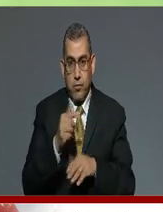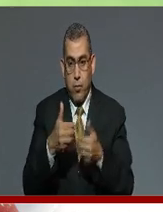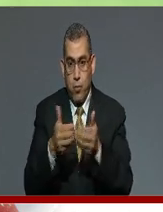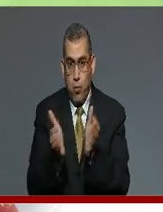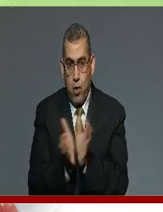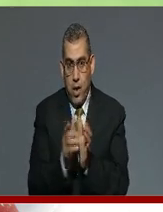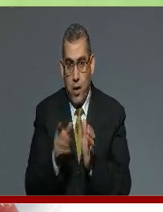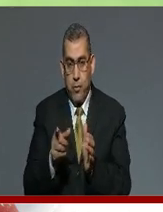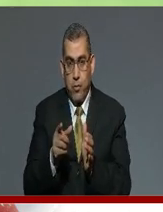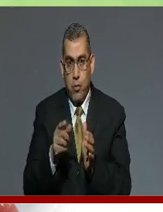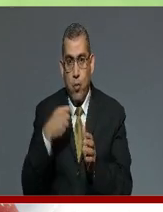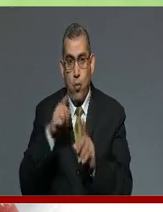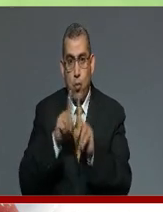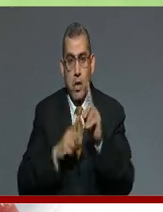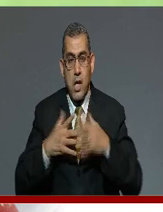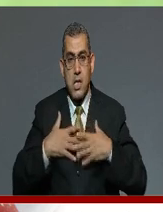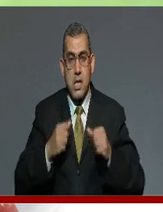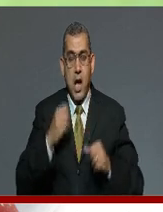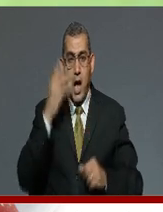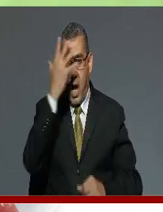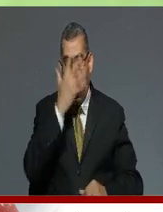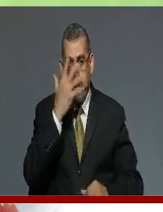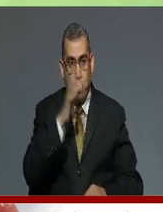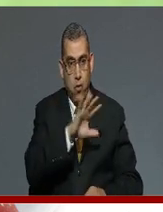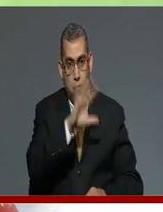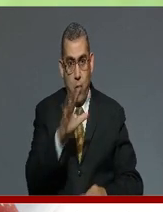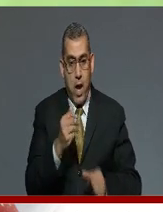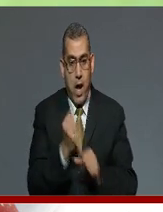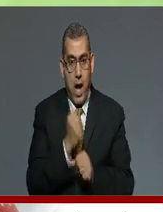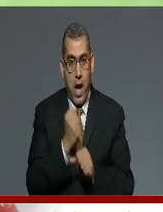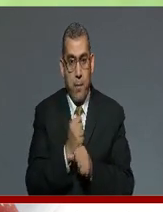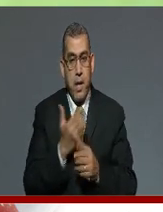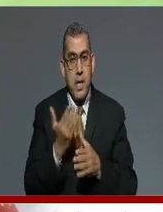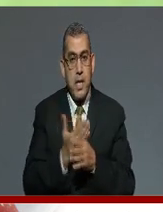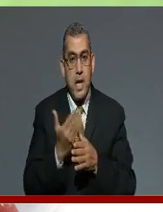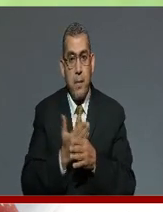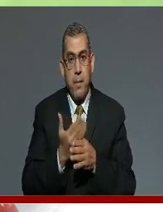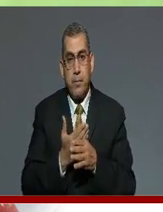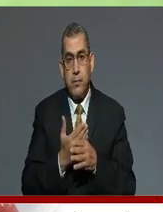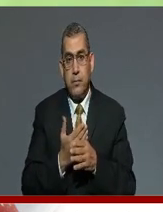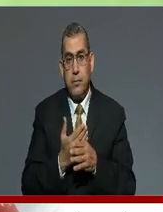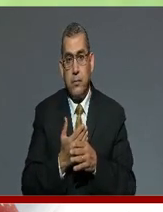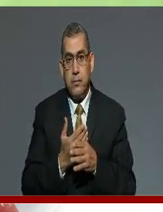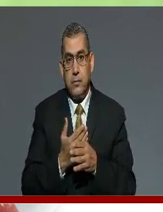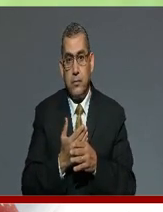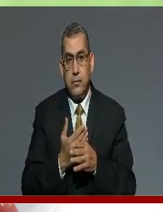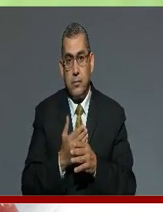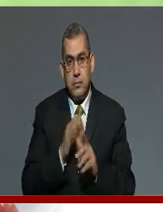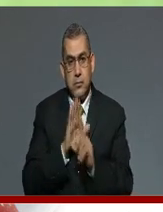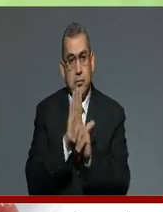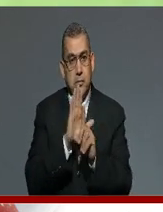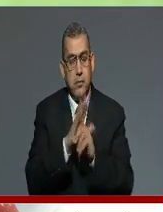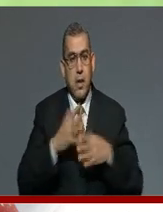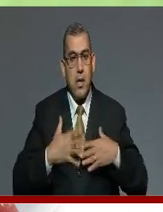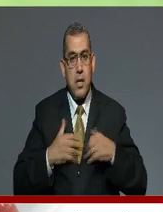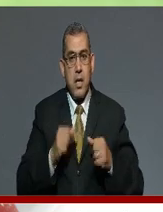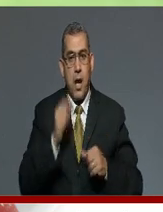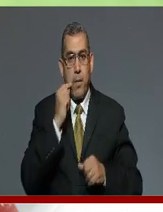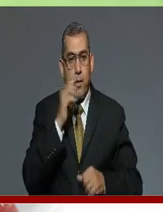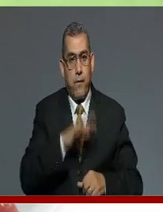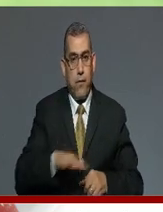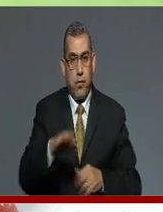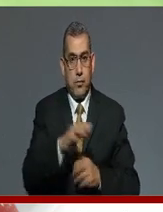المنظمه الصحه الافريقيه التي تعمل من اجل الاعتناء بصحه شعوبها